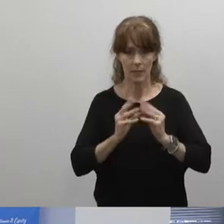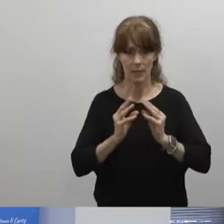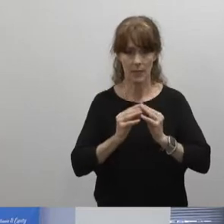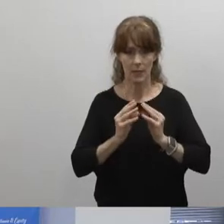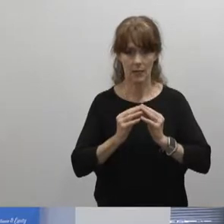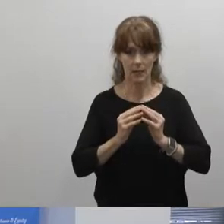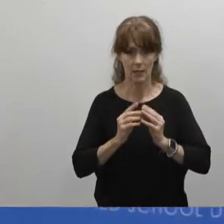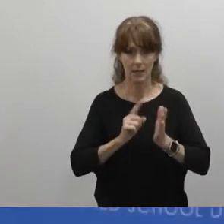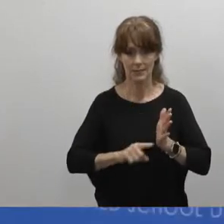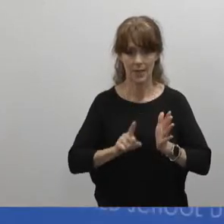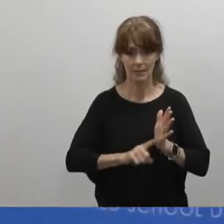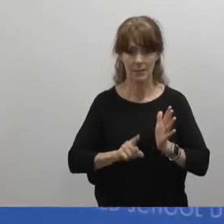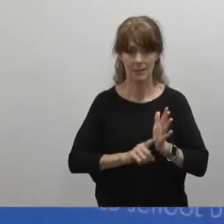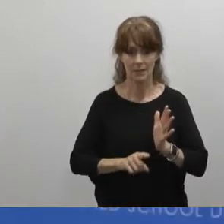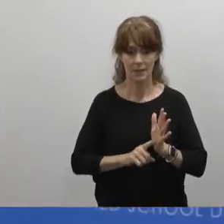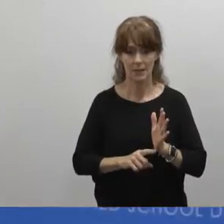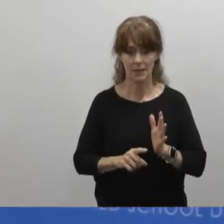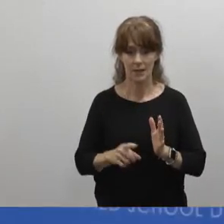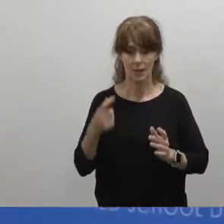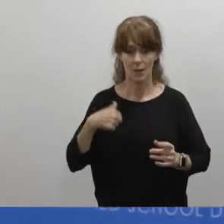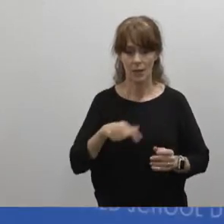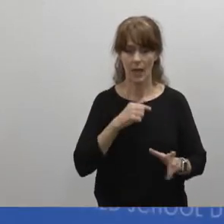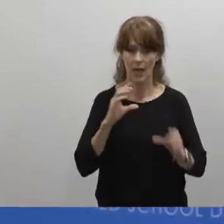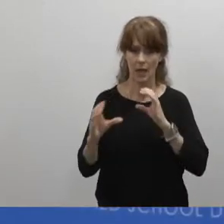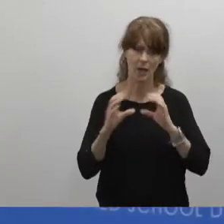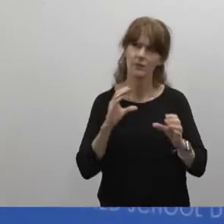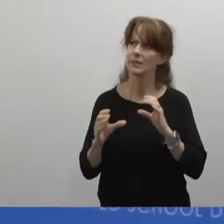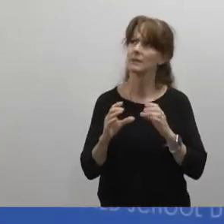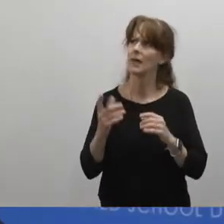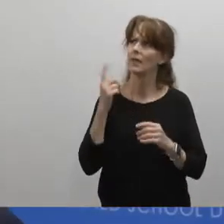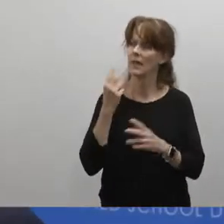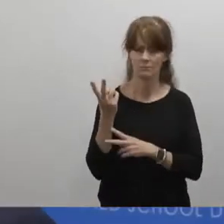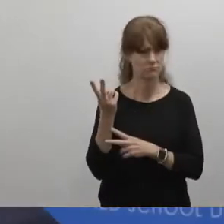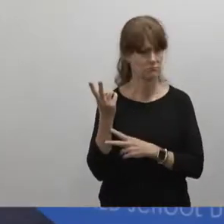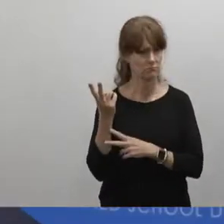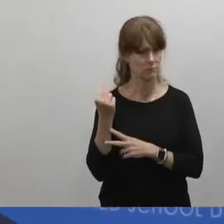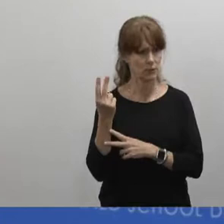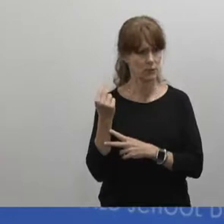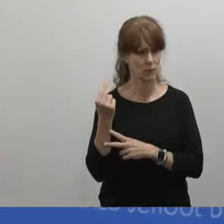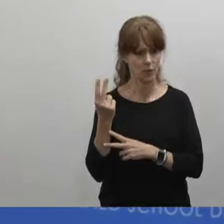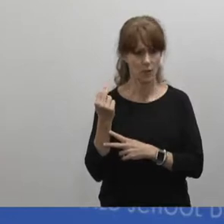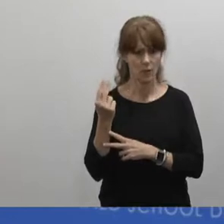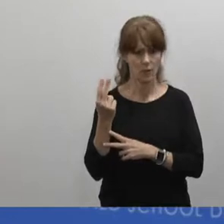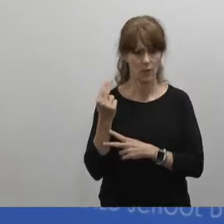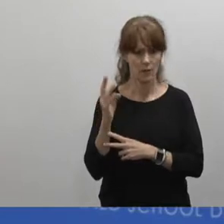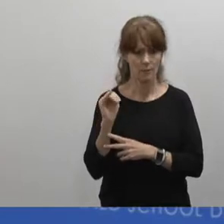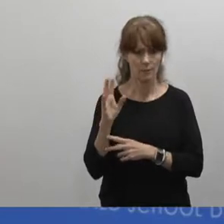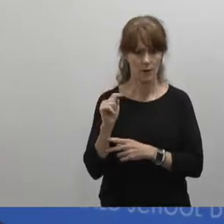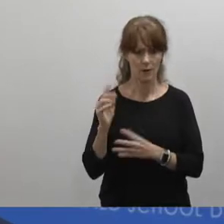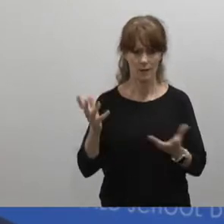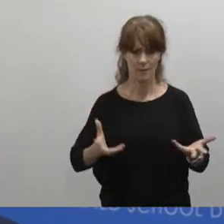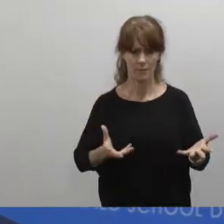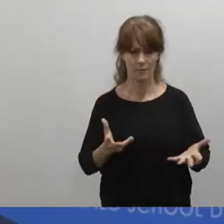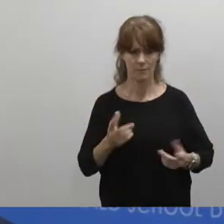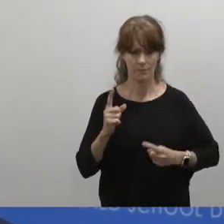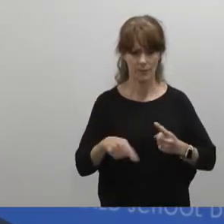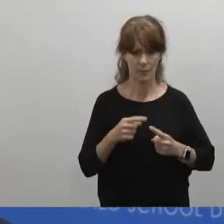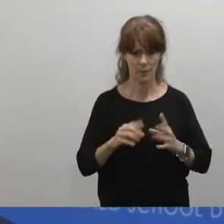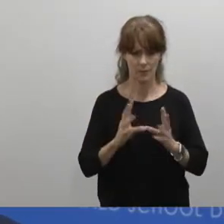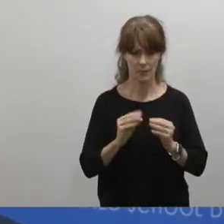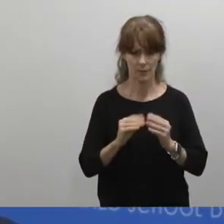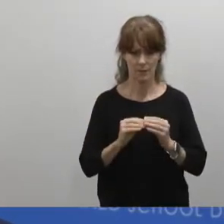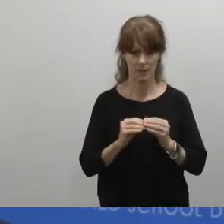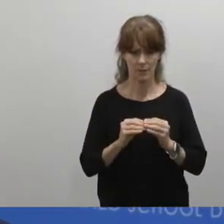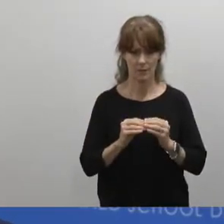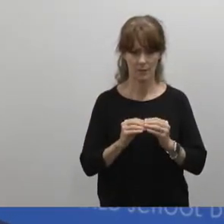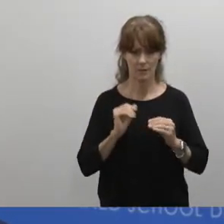khẳng nạ kàm ca rõ bò dân ni mùi đại thật tuộc bần tục thật tuộc kịch ca nghe ai nà mùi cư dân miên tạp kịch xong